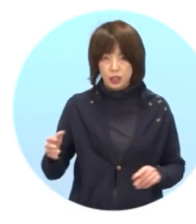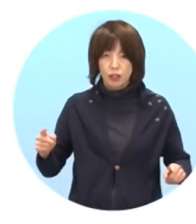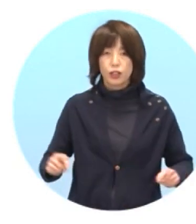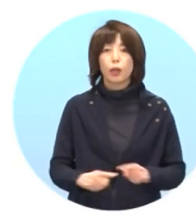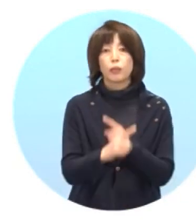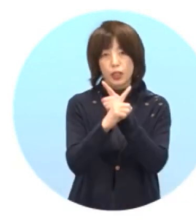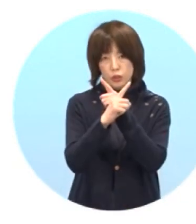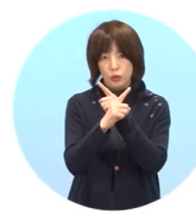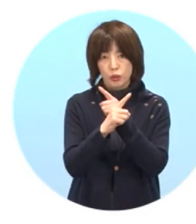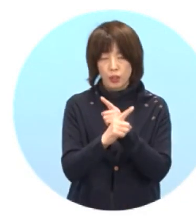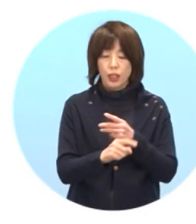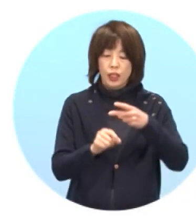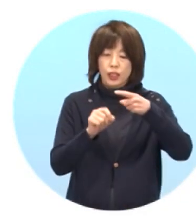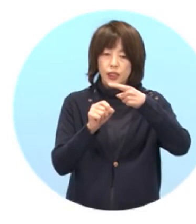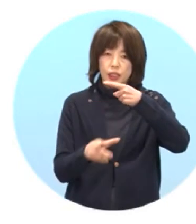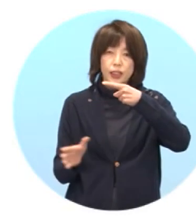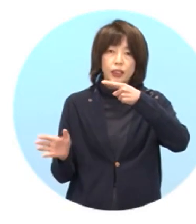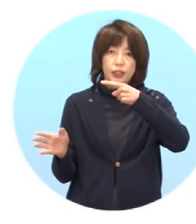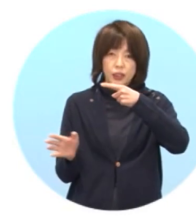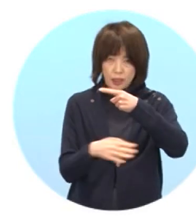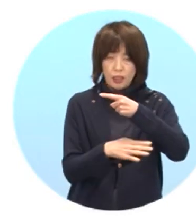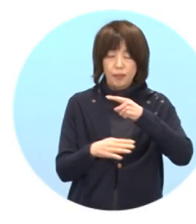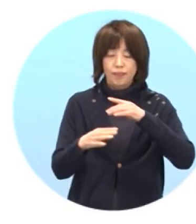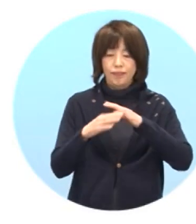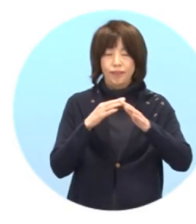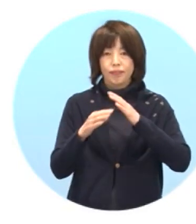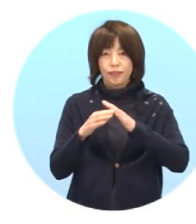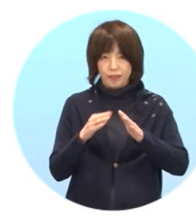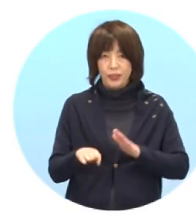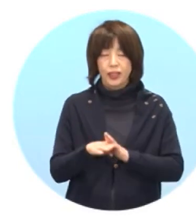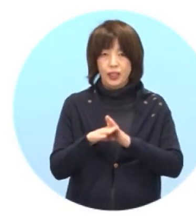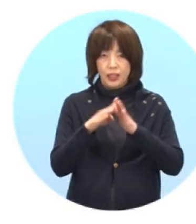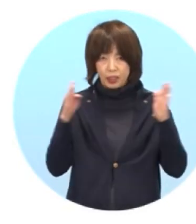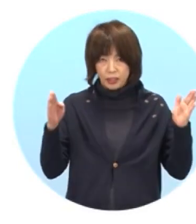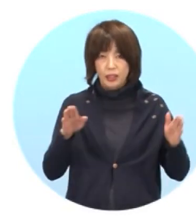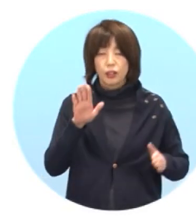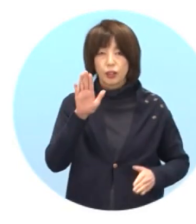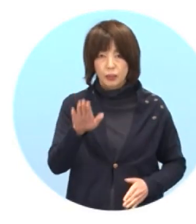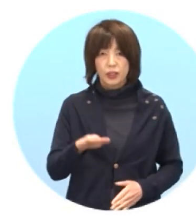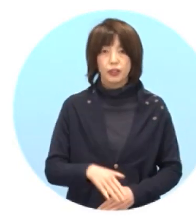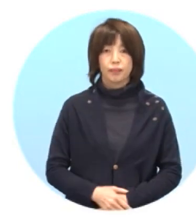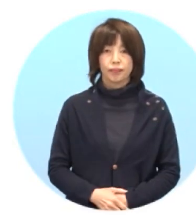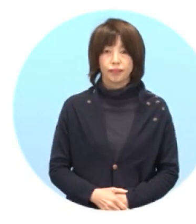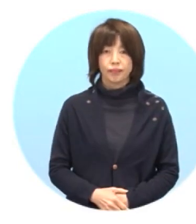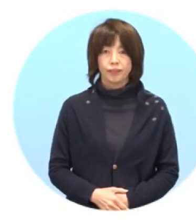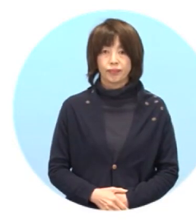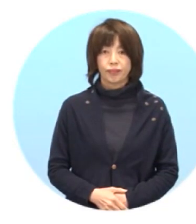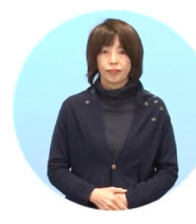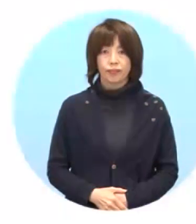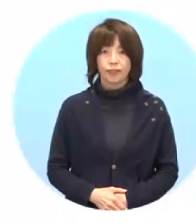ズは1月から2020-21 シーズンの戦いを始めました。